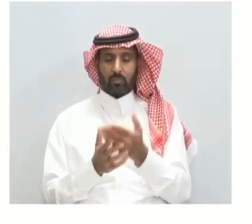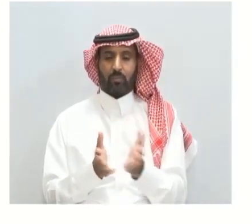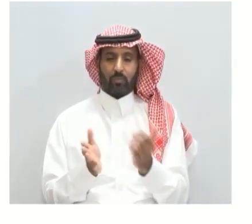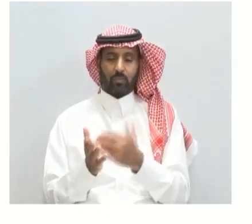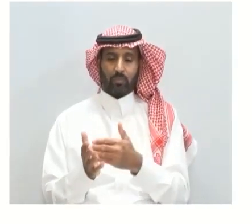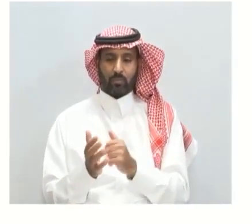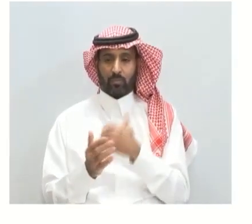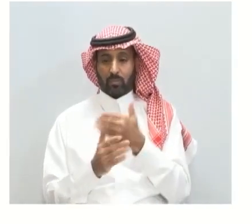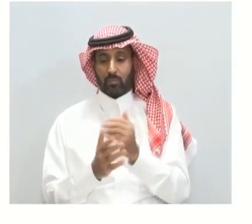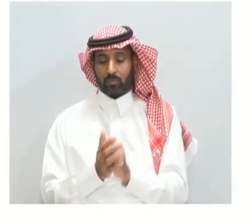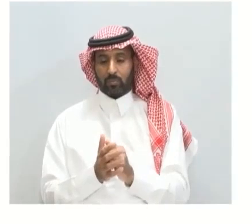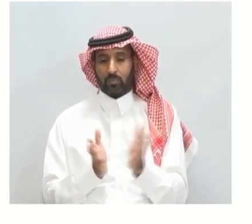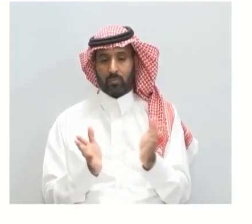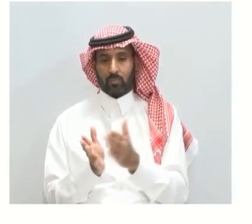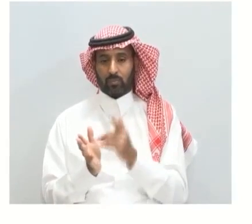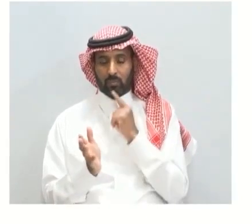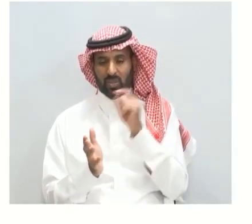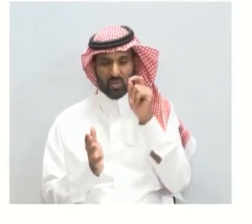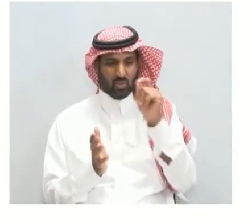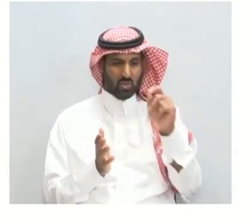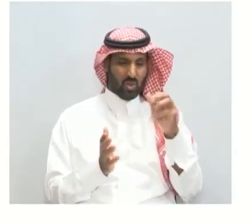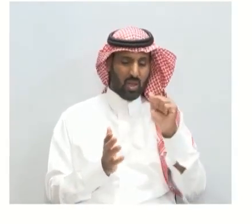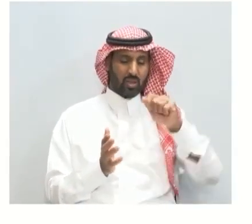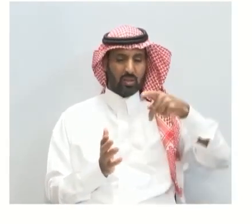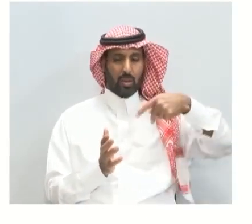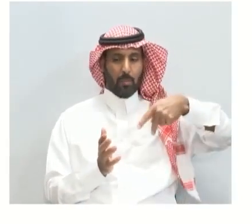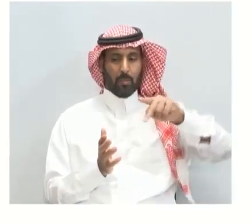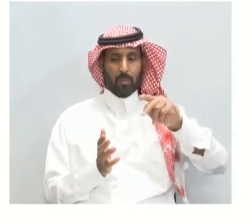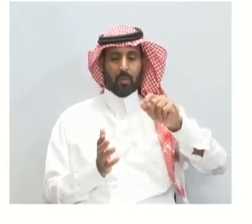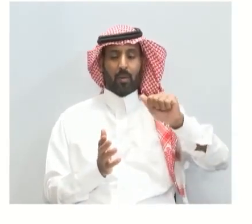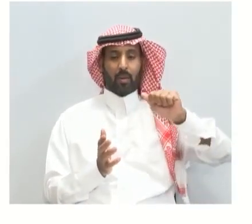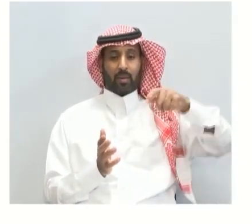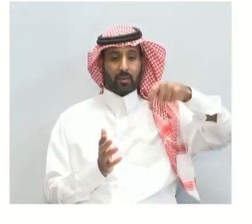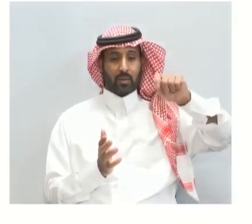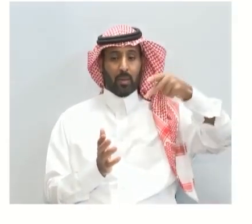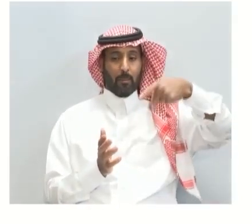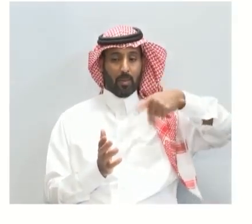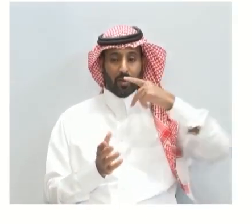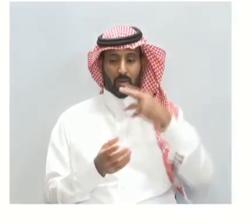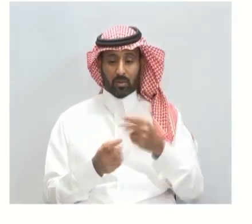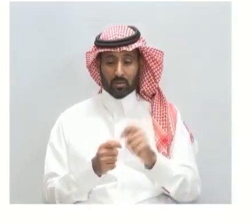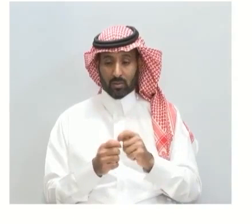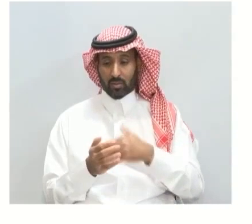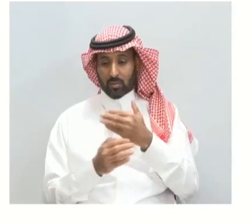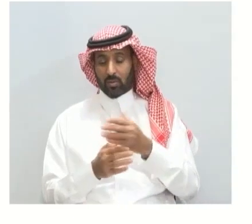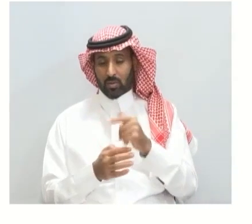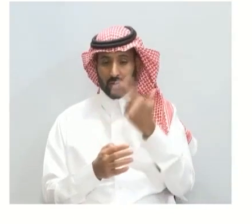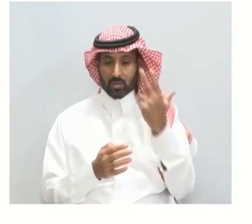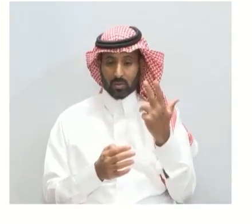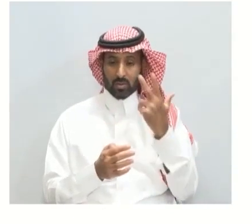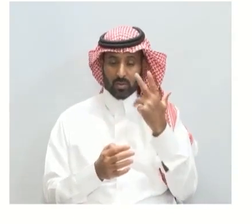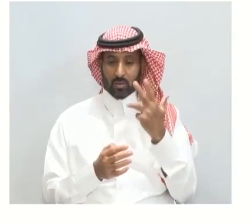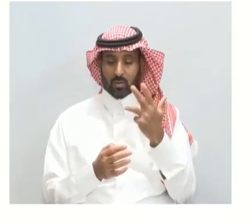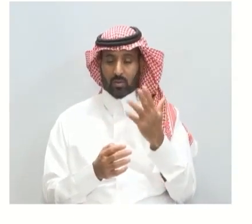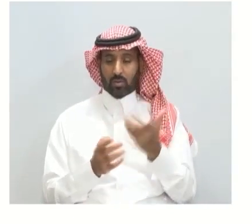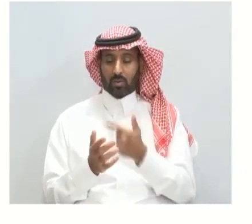المرحله التي سبقت مرحله كريبس كذلك جزيئ اي اي تي بي كلها نتجت في داخل حلقه كربس وثمان جزيئات ناد